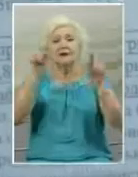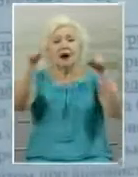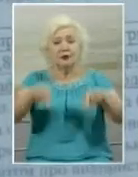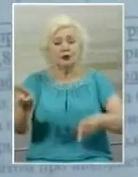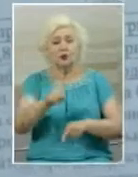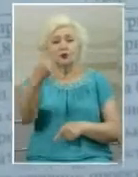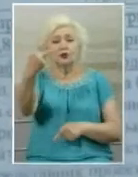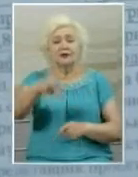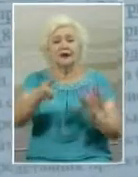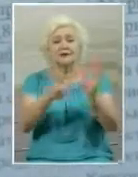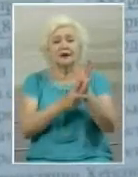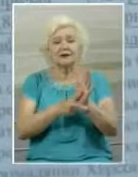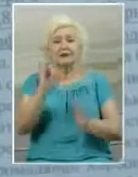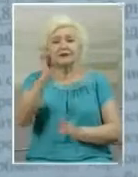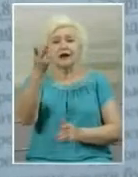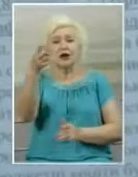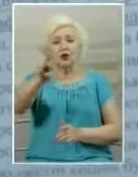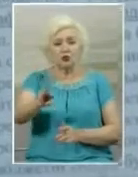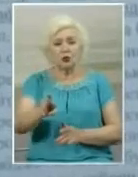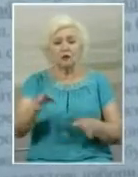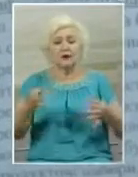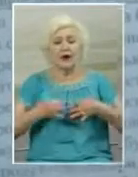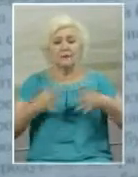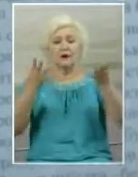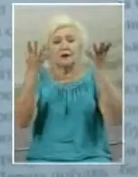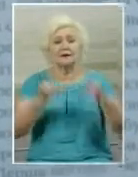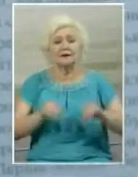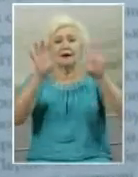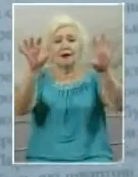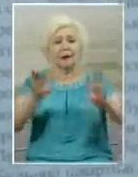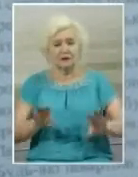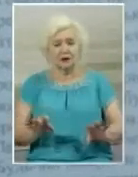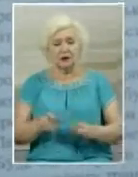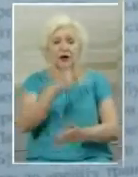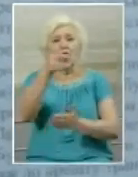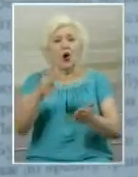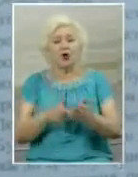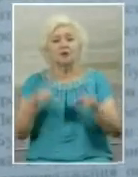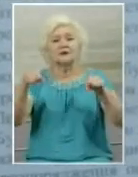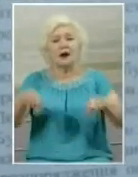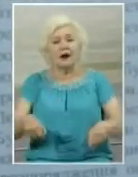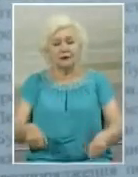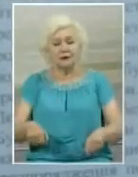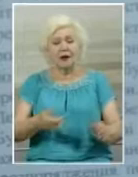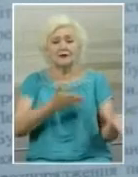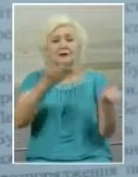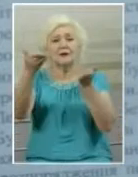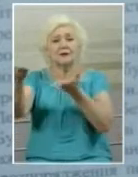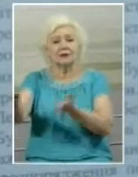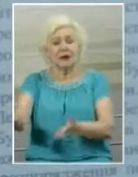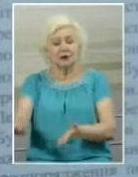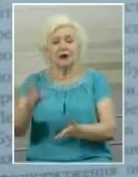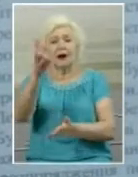что 28 июня, праздник, День Конституции, городская власть приглашает